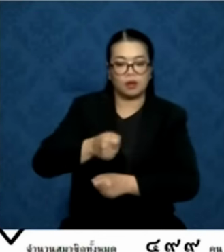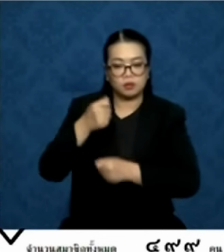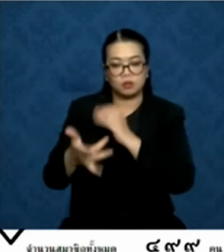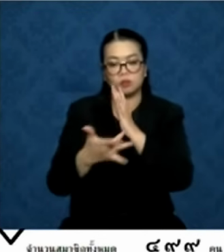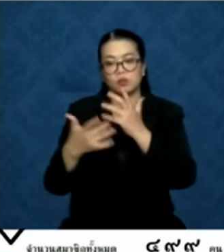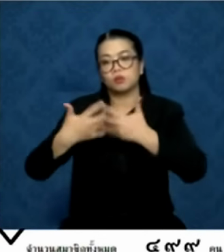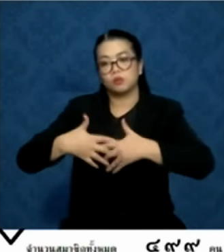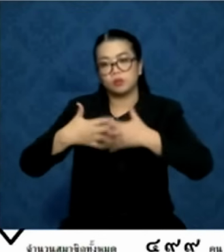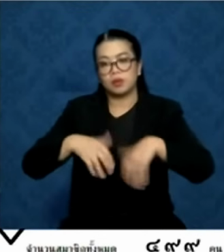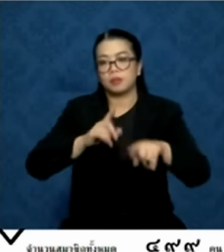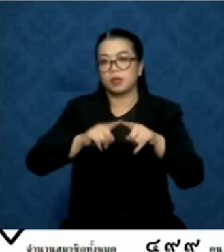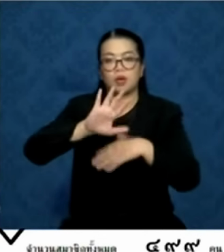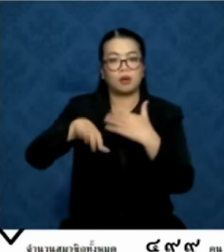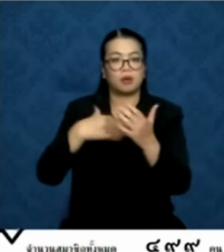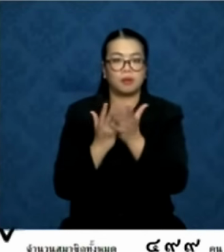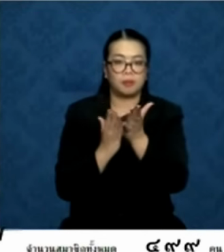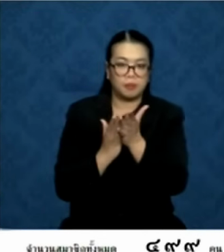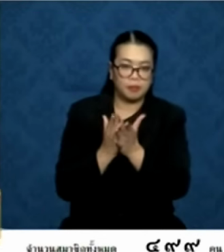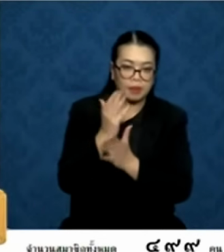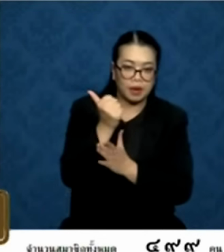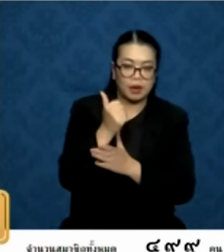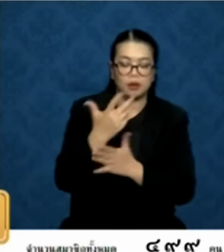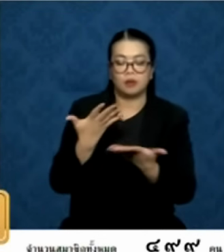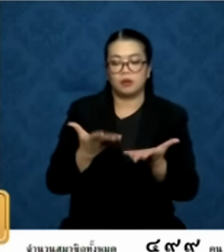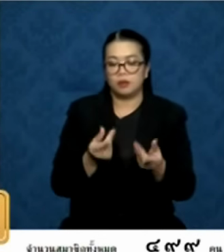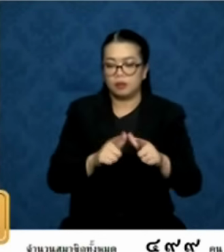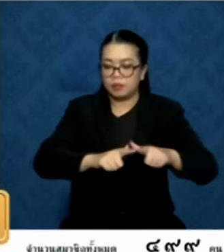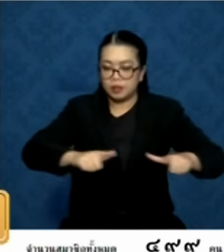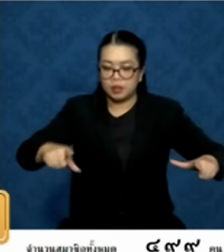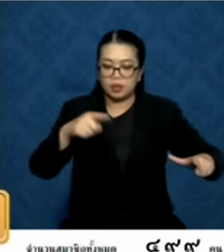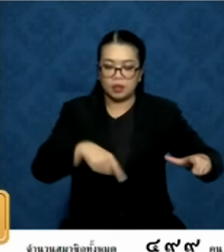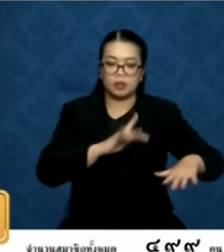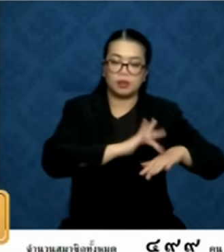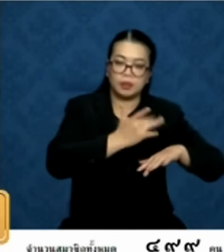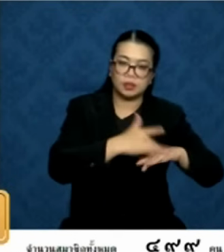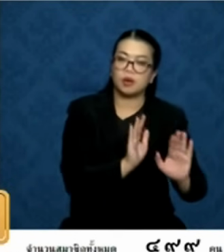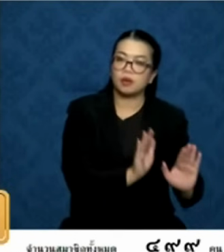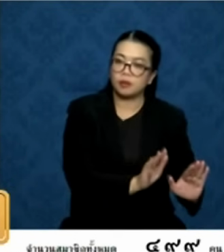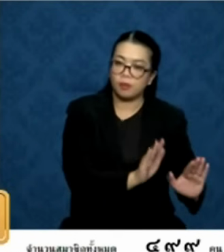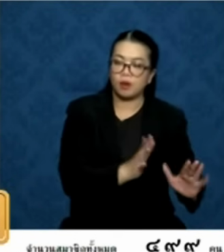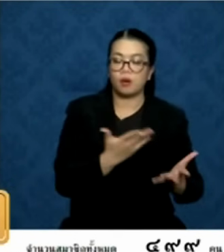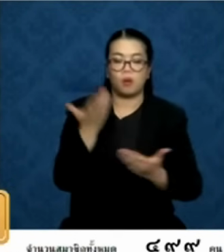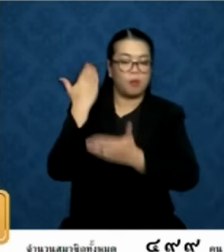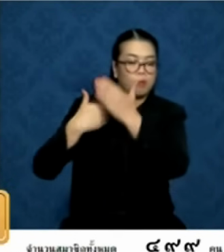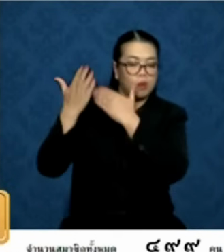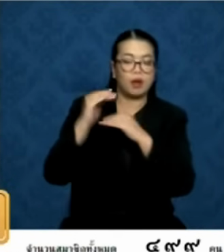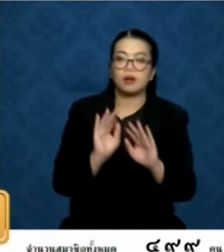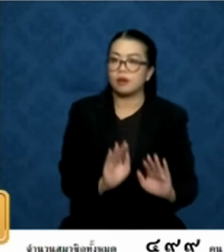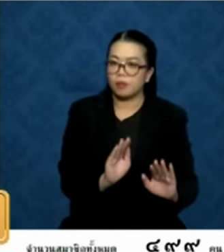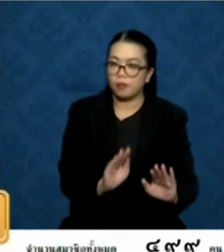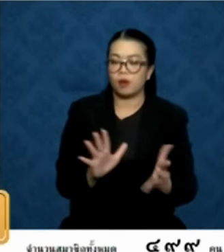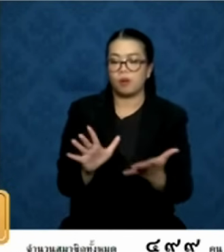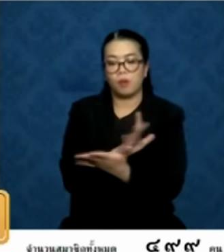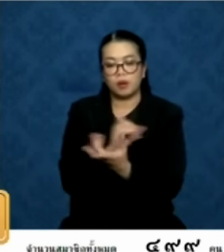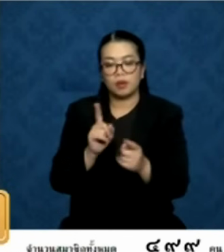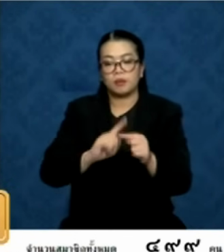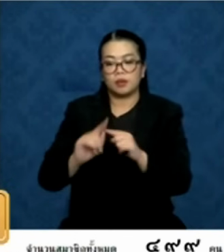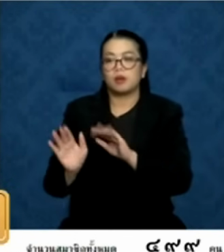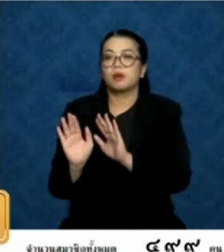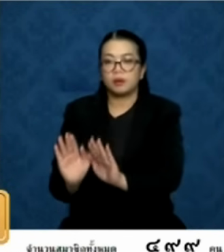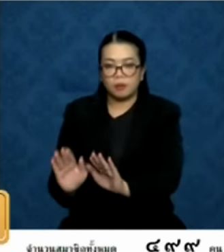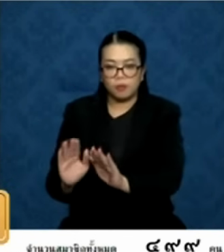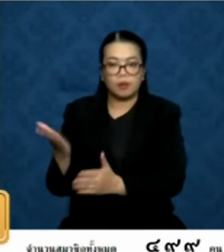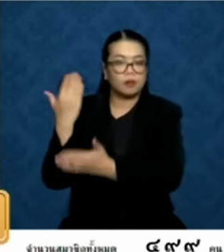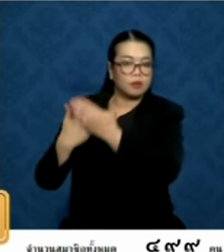กรรมเชิงนิเวศรวมถึงผังพื้นที่อนุรักษ์ทรัพยากรธรรมชาติแหล่งโบราณคดีวัฒนธรรมประเ